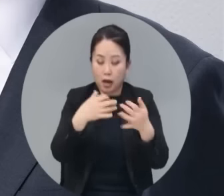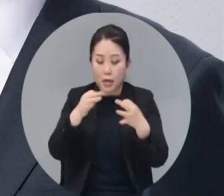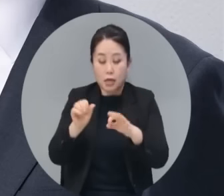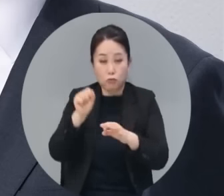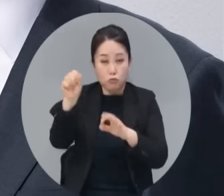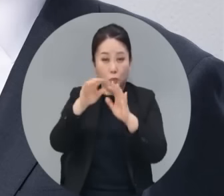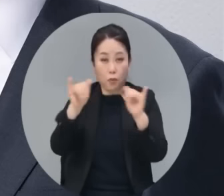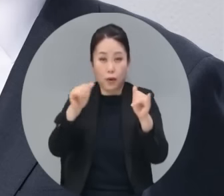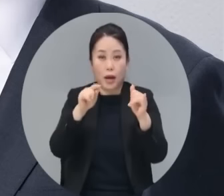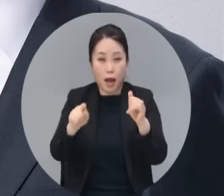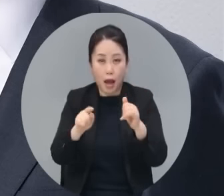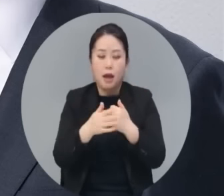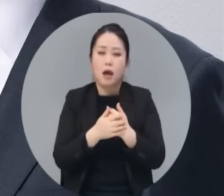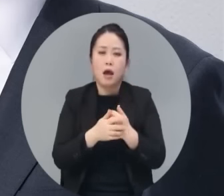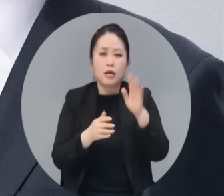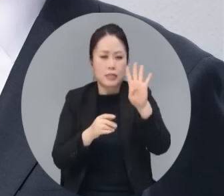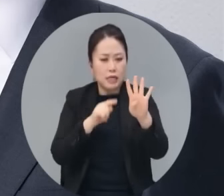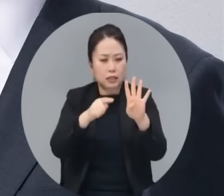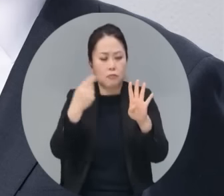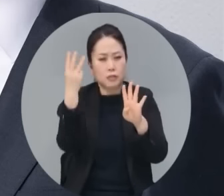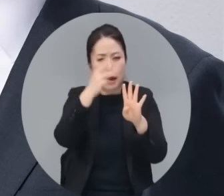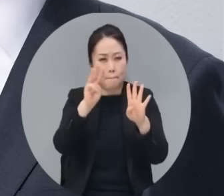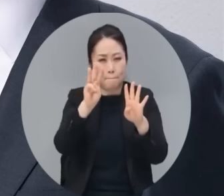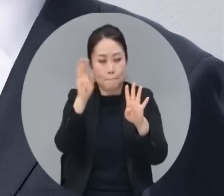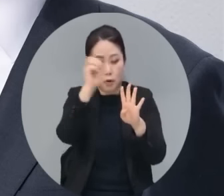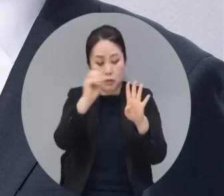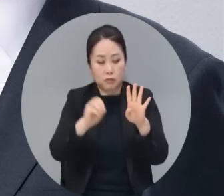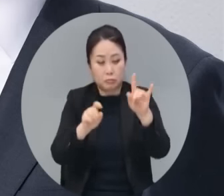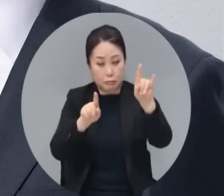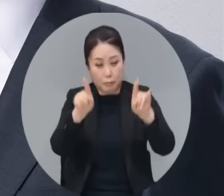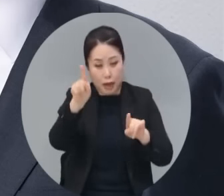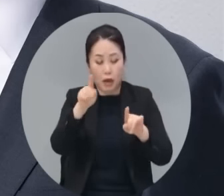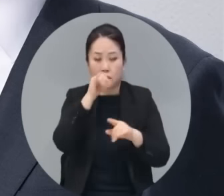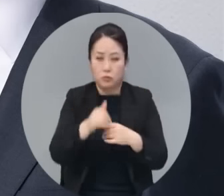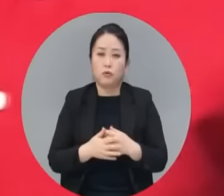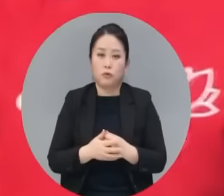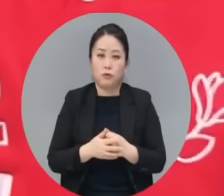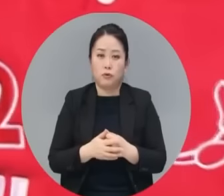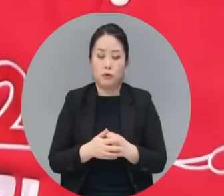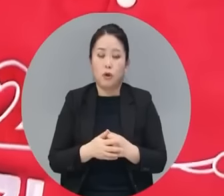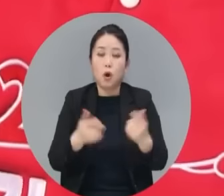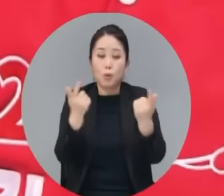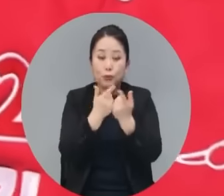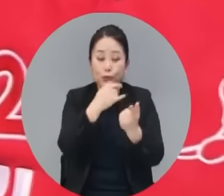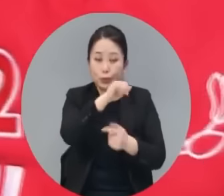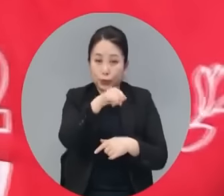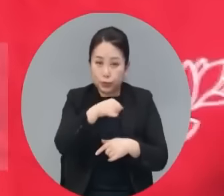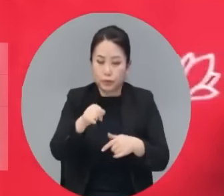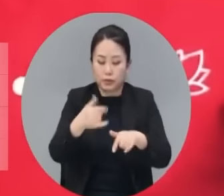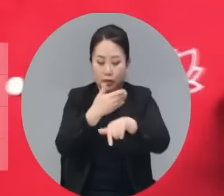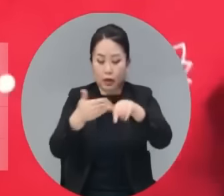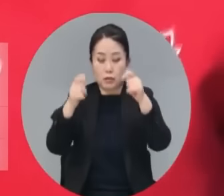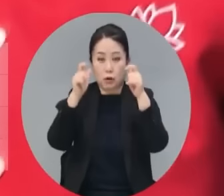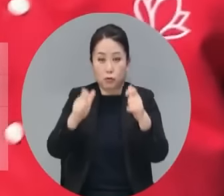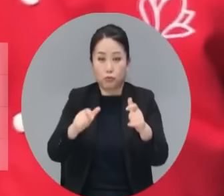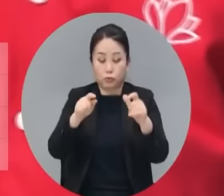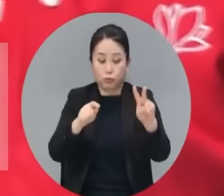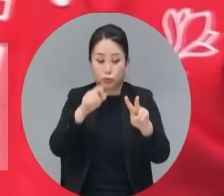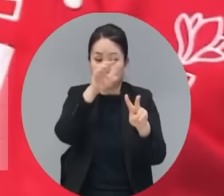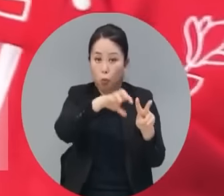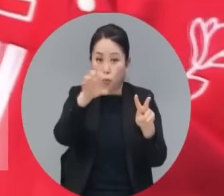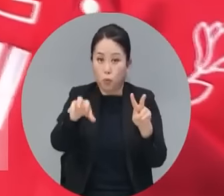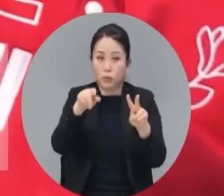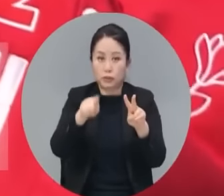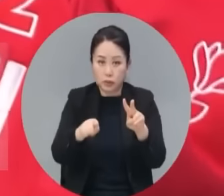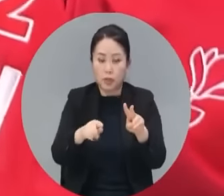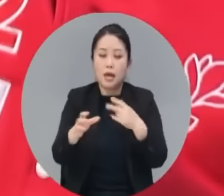범위내에서 가상 득표율이 4.3% 포인트 낮았습니다 북구 을과 강서구이 두 곳은 가상